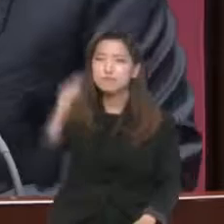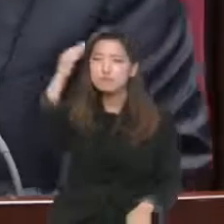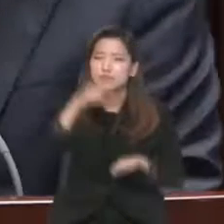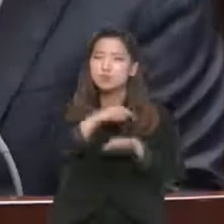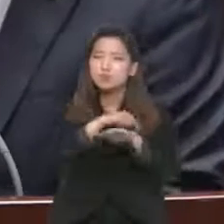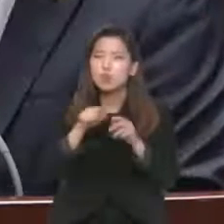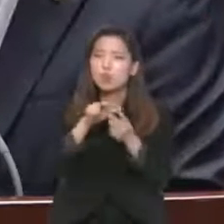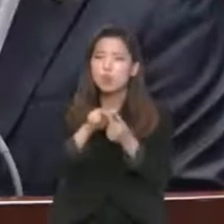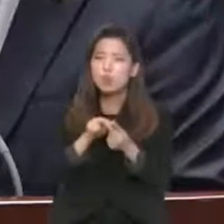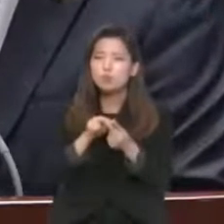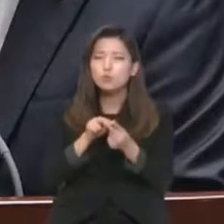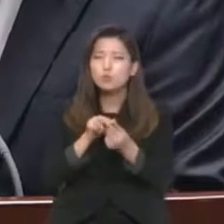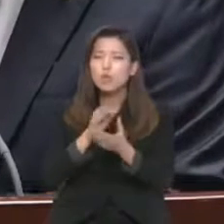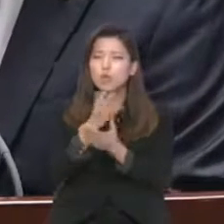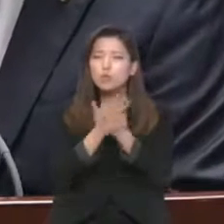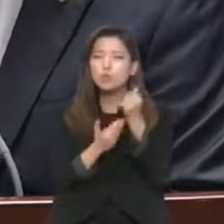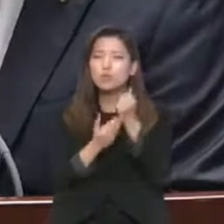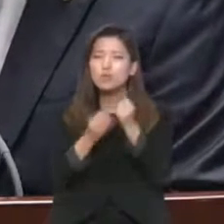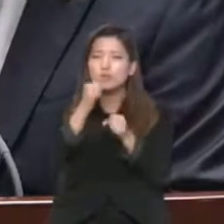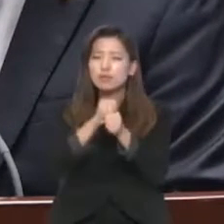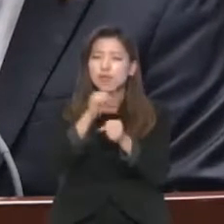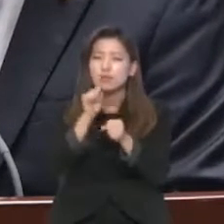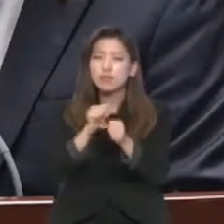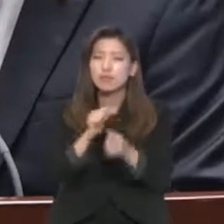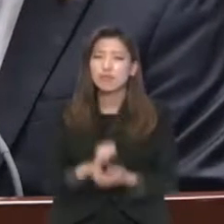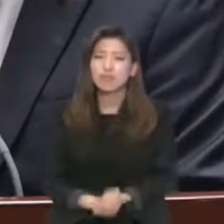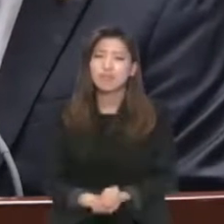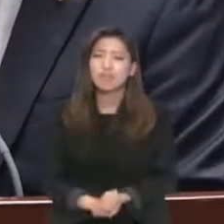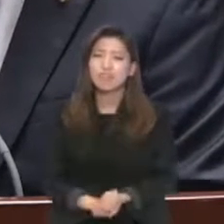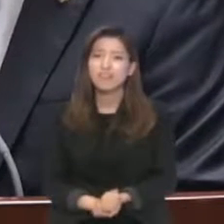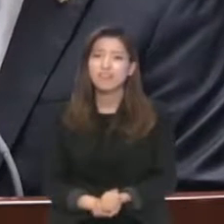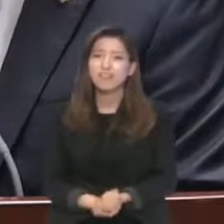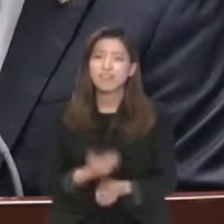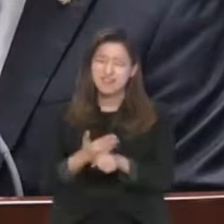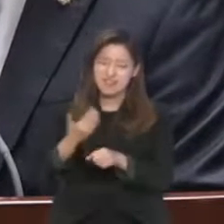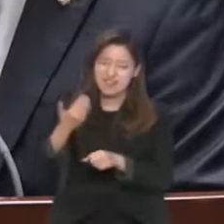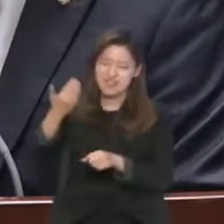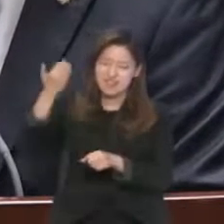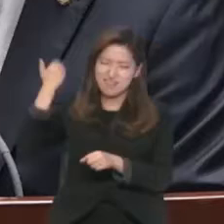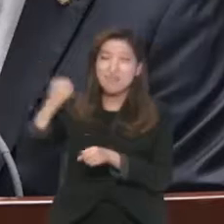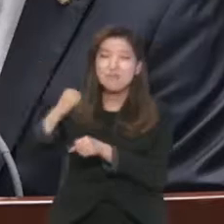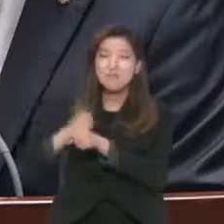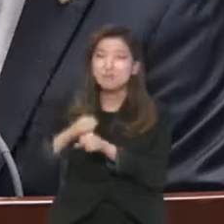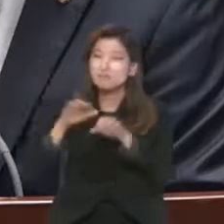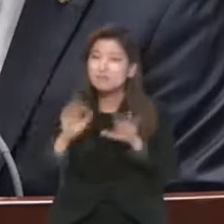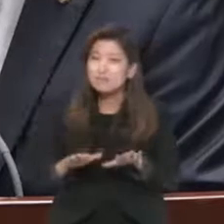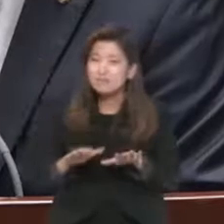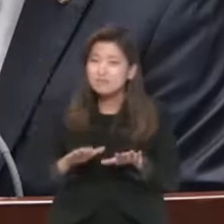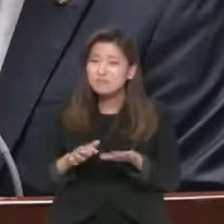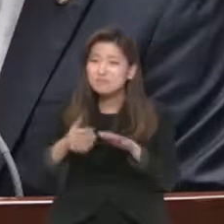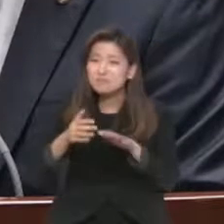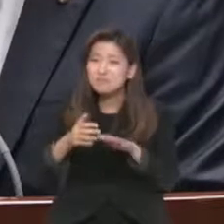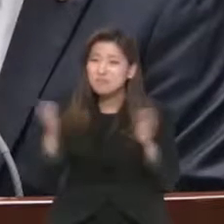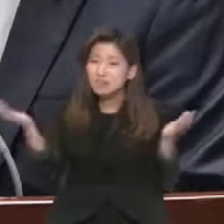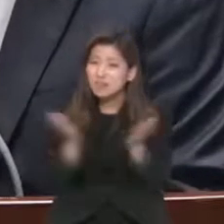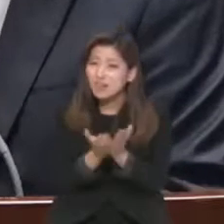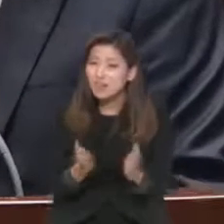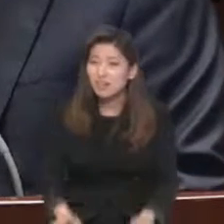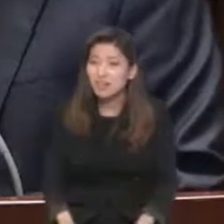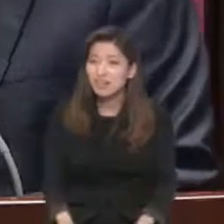방안이 26년이 지난 2020년 현재 대한민국에도 적합하다고 생각하십니까? 저는 뭐 여전히